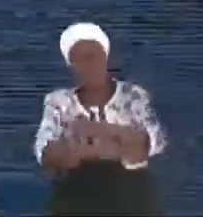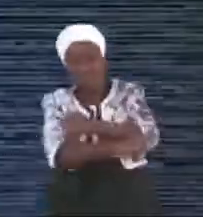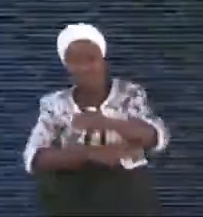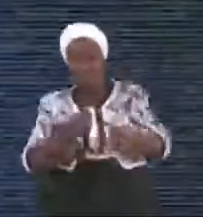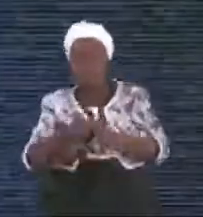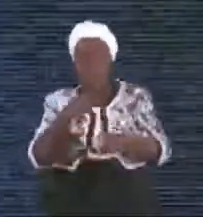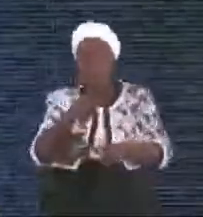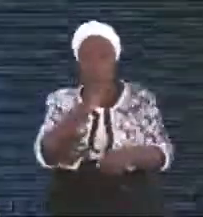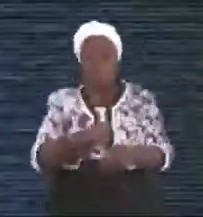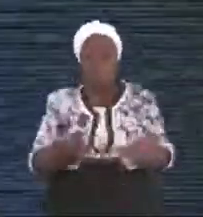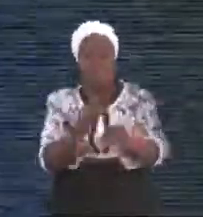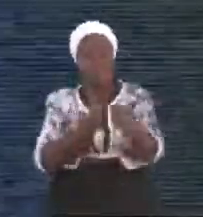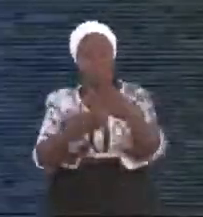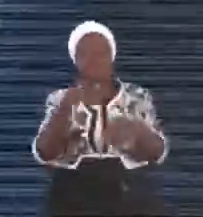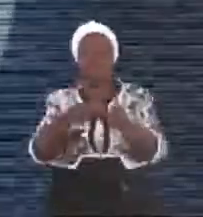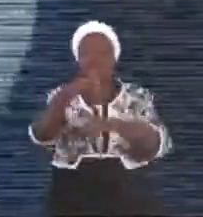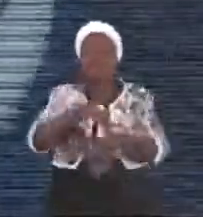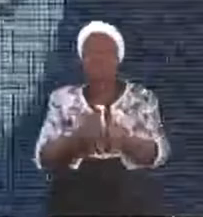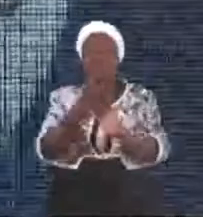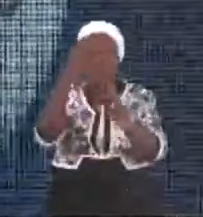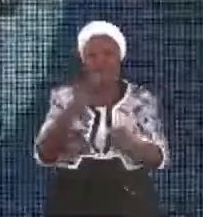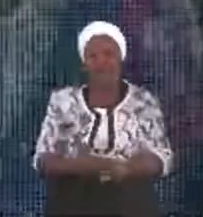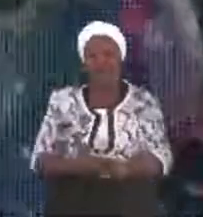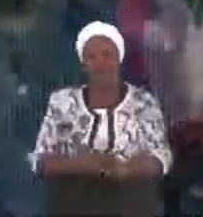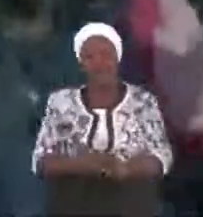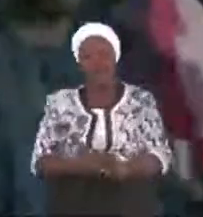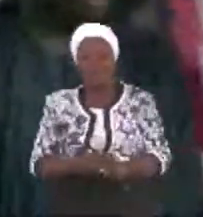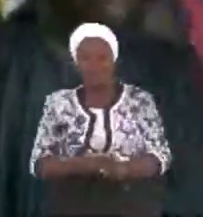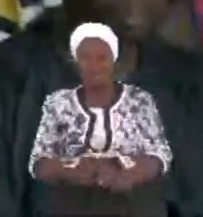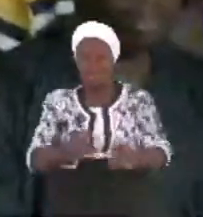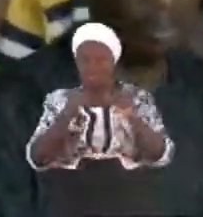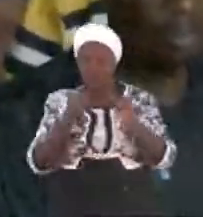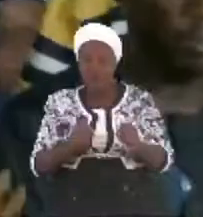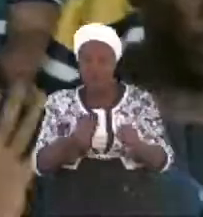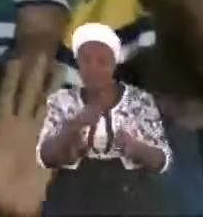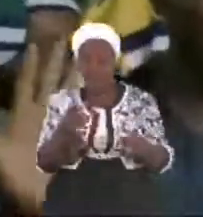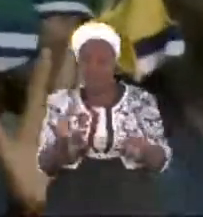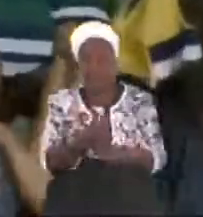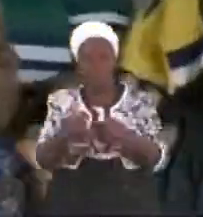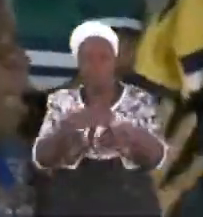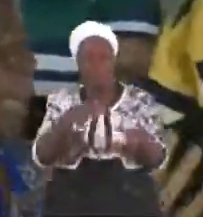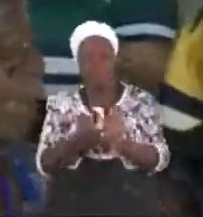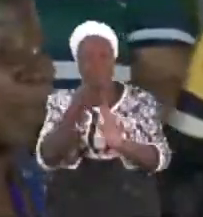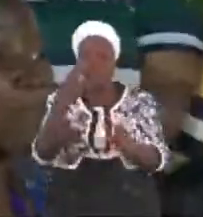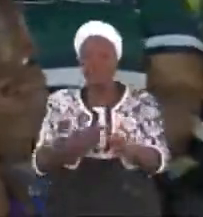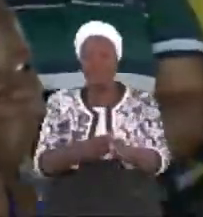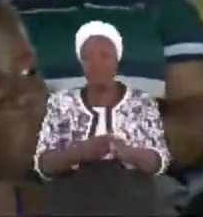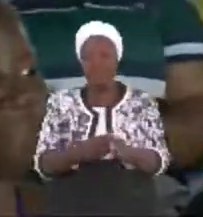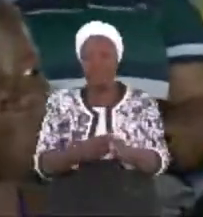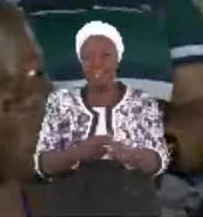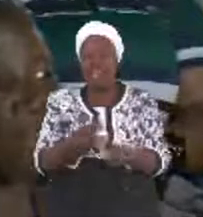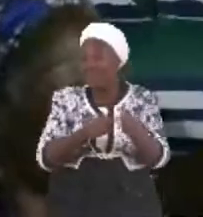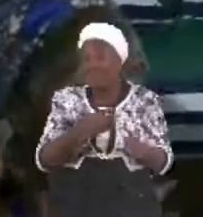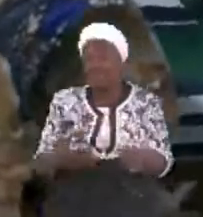été volé, tu vas tout recouvrer ce soir. La force, tu vas recouvrer ce soir.